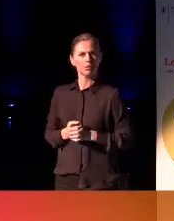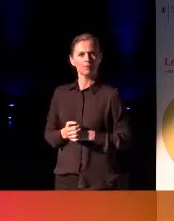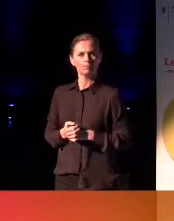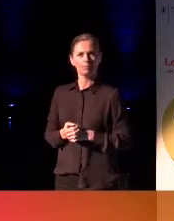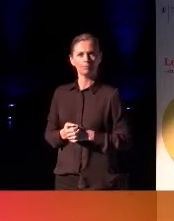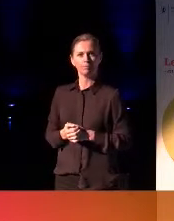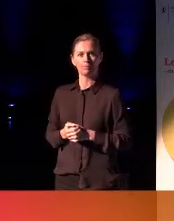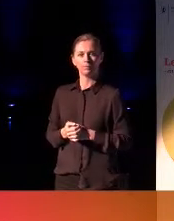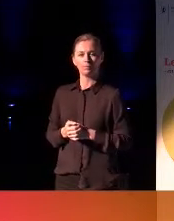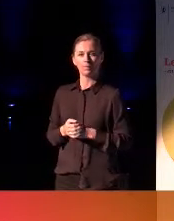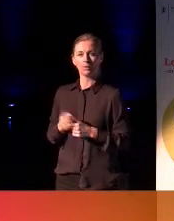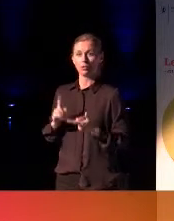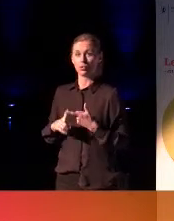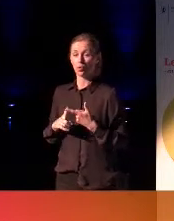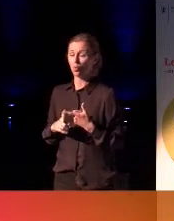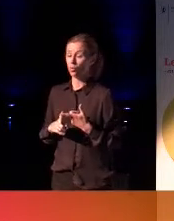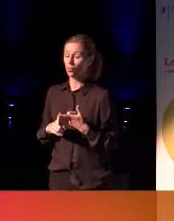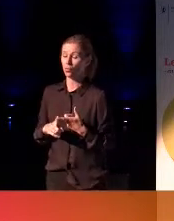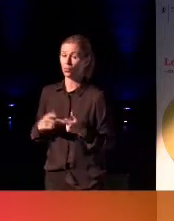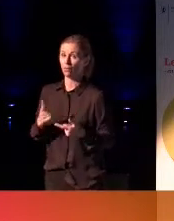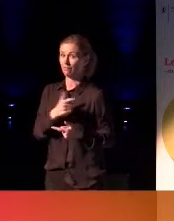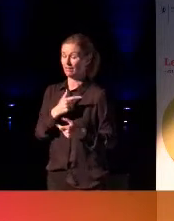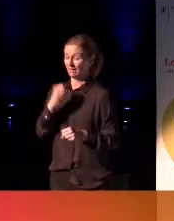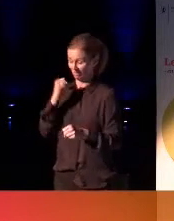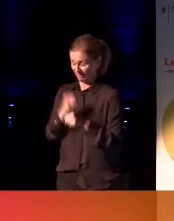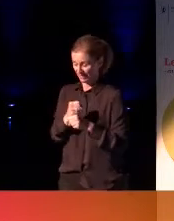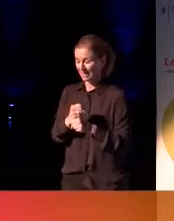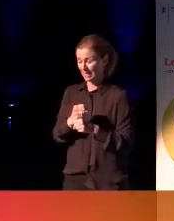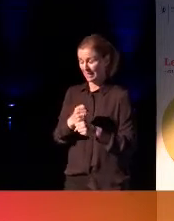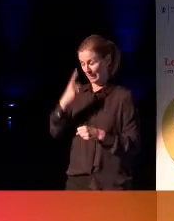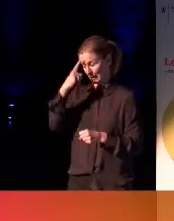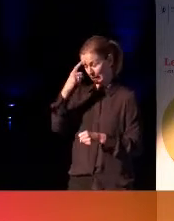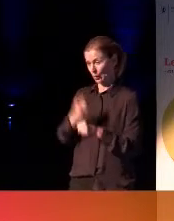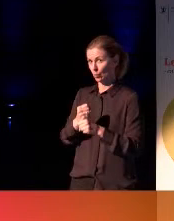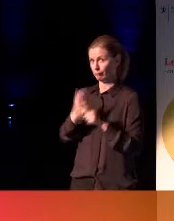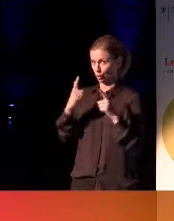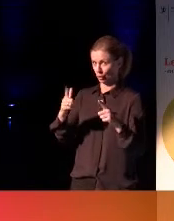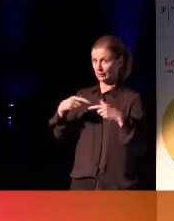Så dette har vi, som sagt, veldig god tro på.